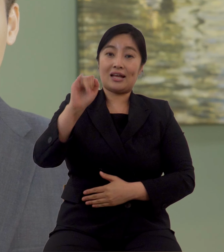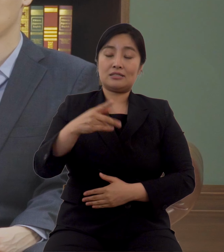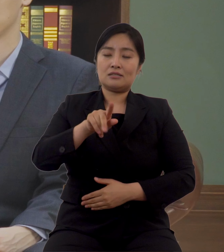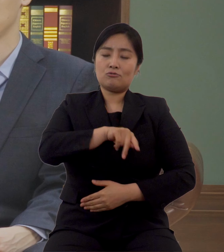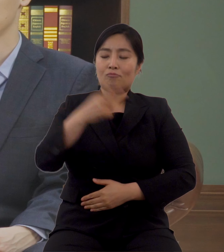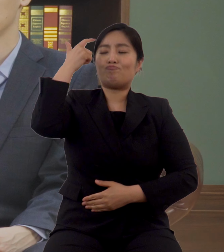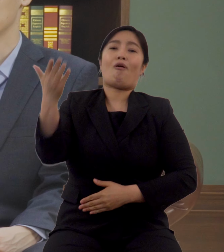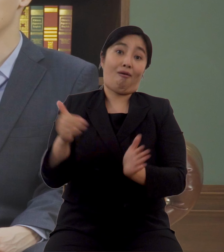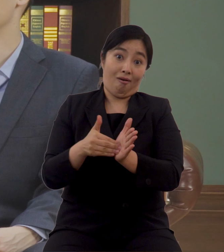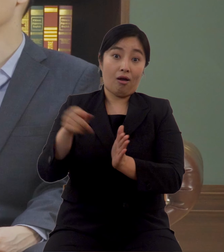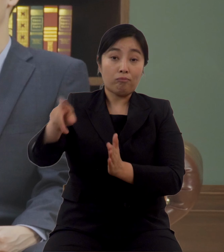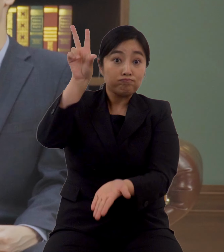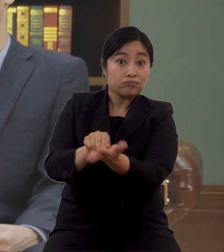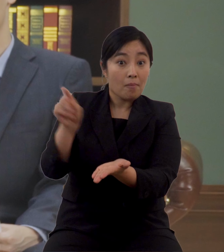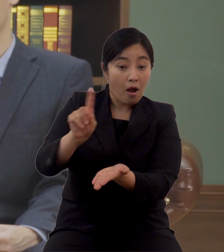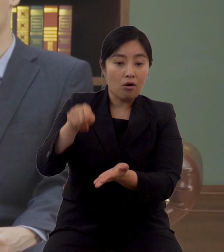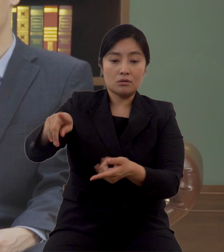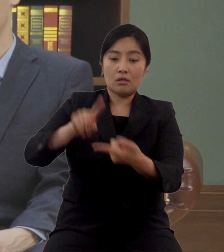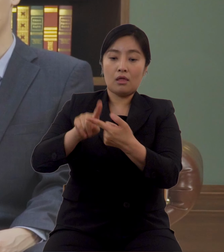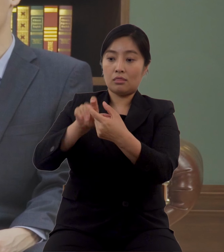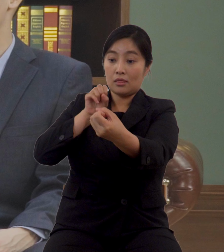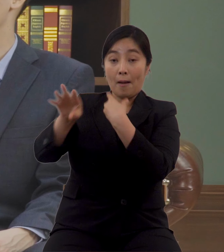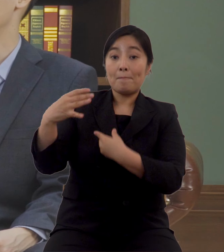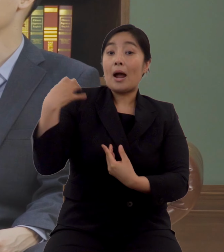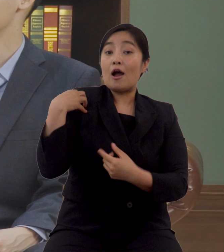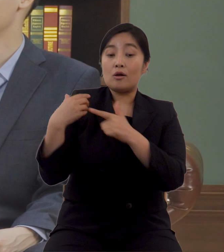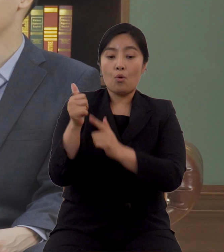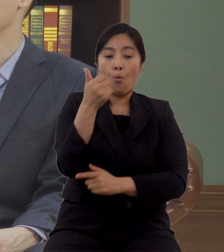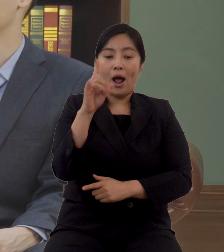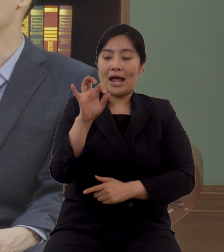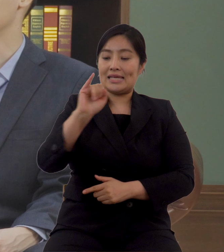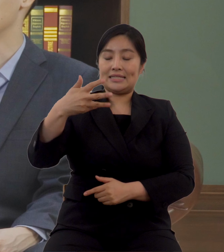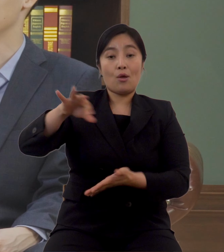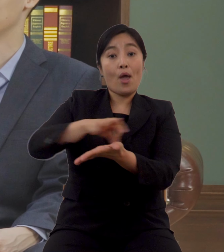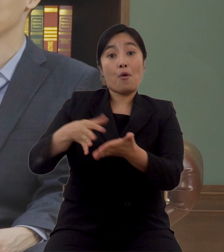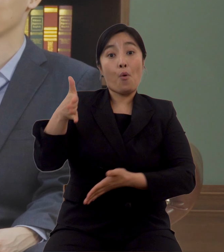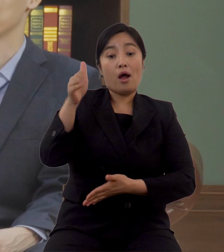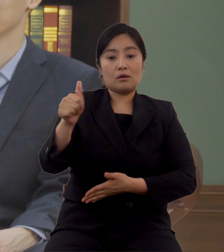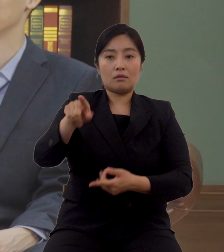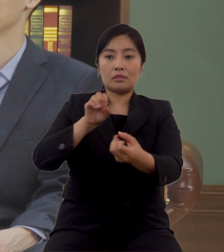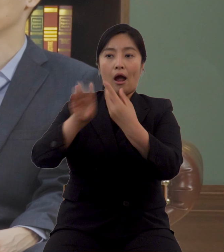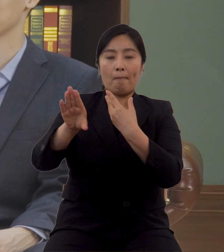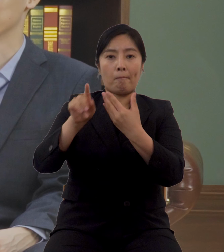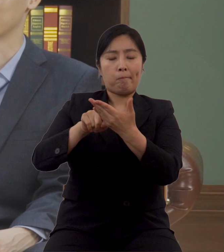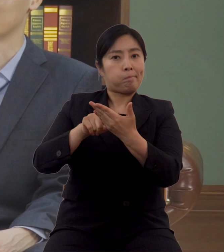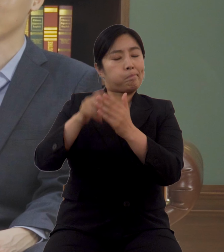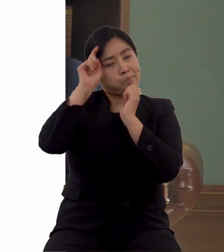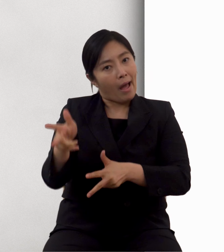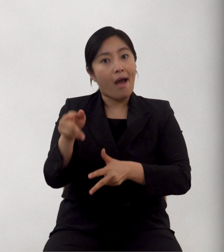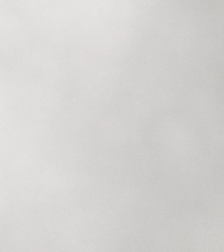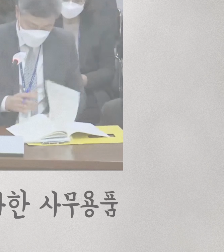했습니다. 그런데 문제는 이거에 대해서 답변을 당시 맡았던 황인채 회계과장이라는 분이 제대로 된 답변을 제시를